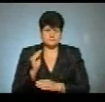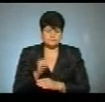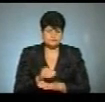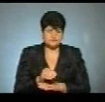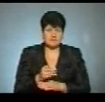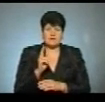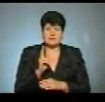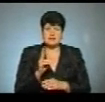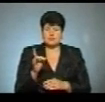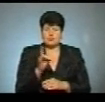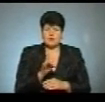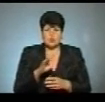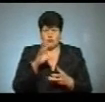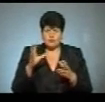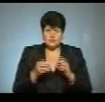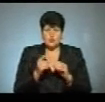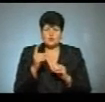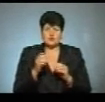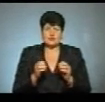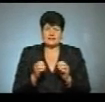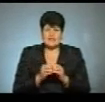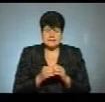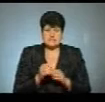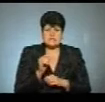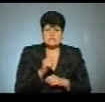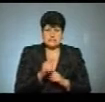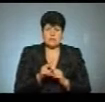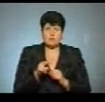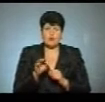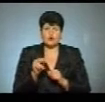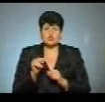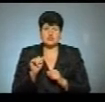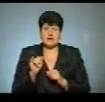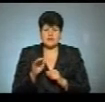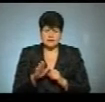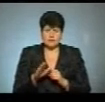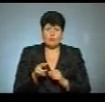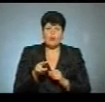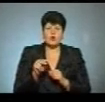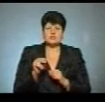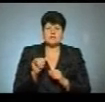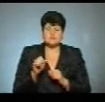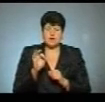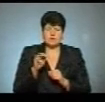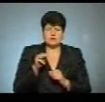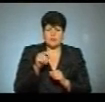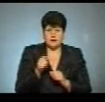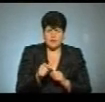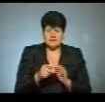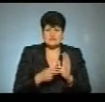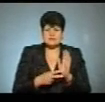В Кременецькому районі всього 110, з них по Почаєву, взагалі по Почаївській ОТГ